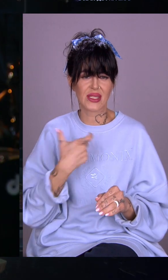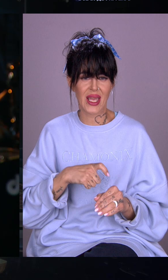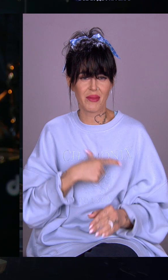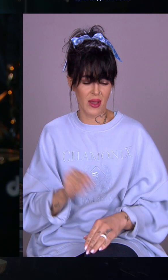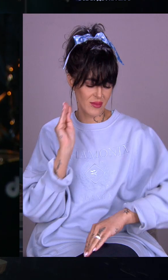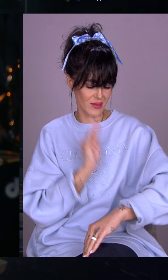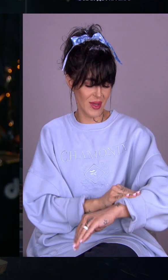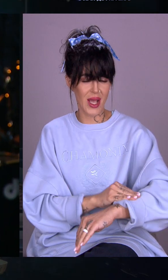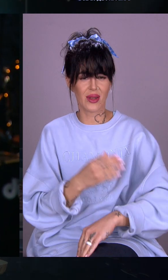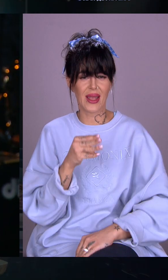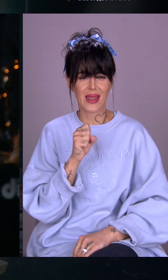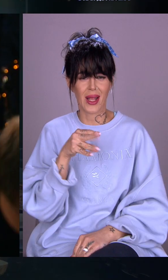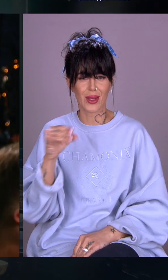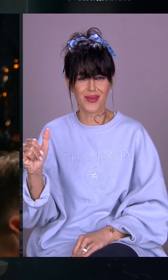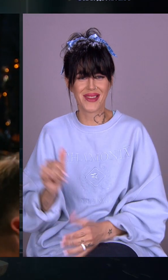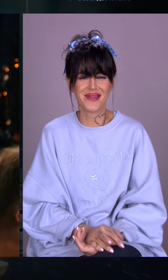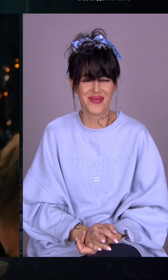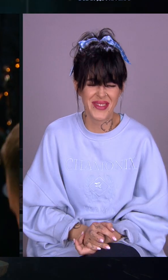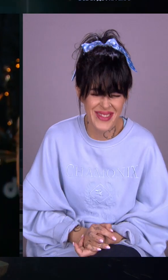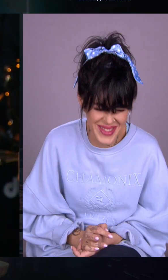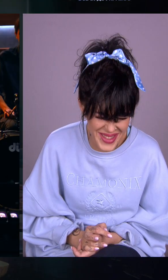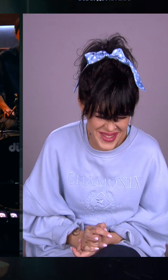на руці. Хорошо.